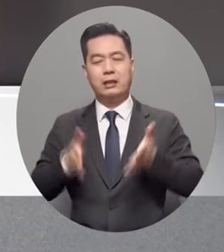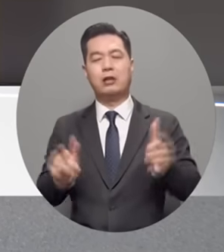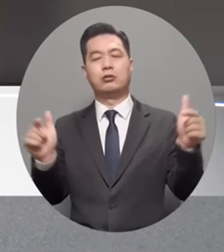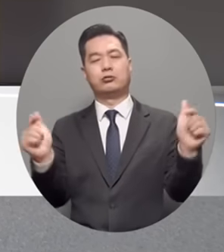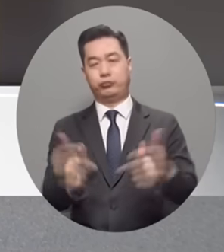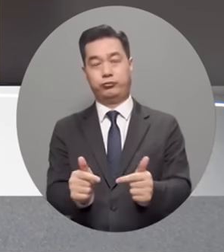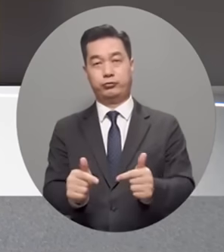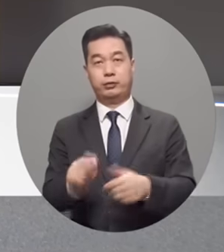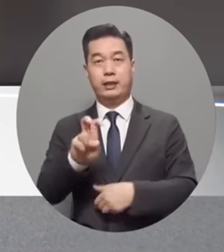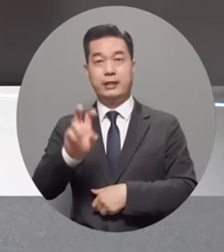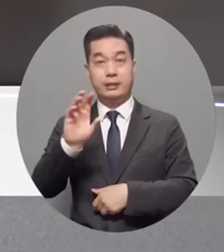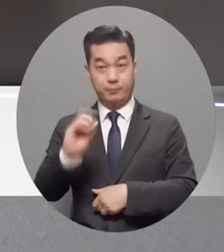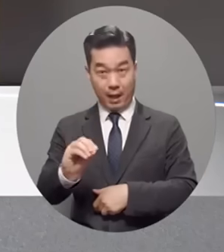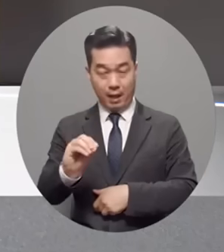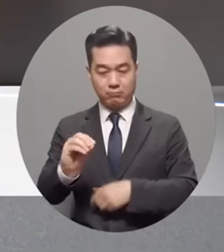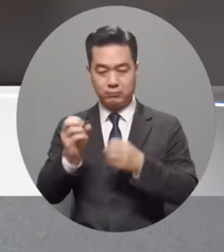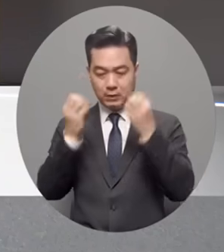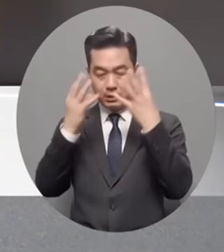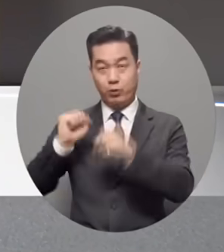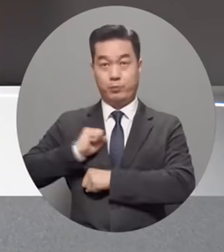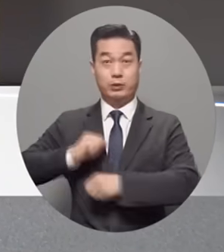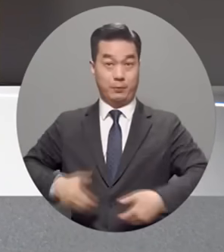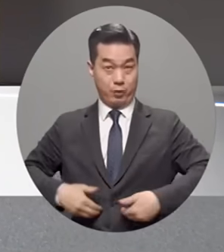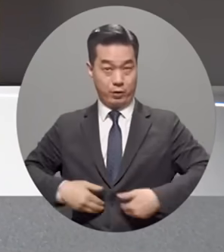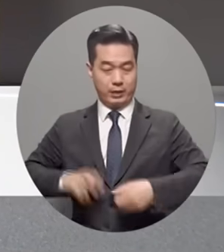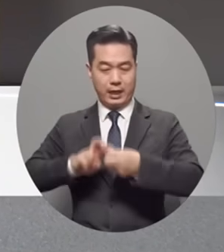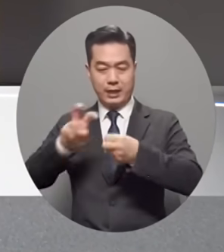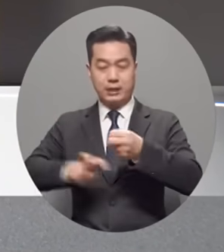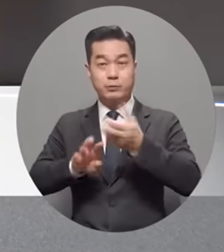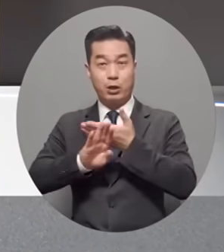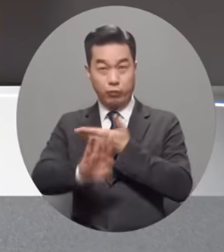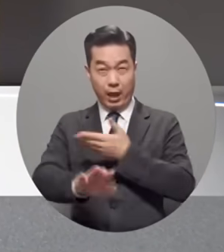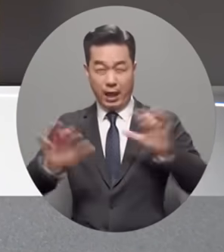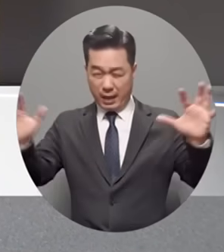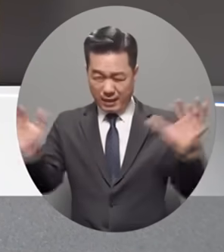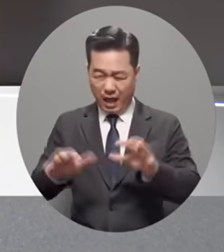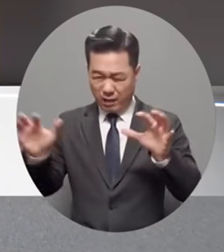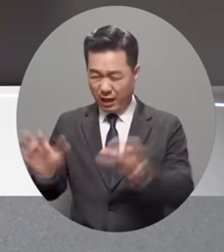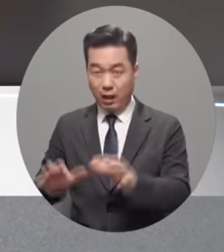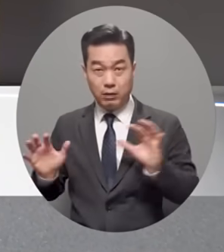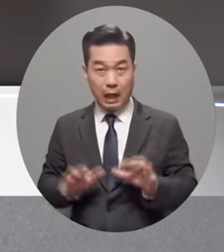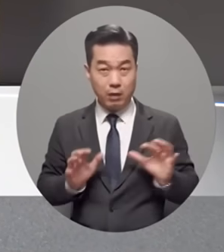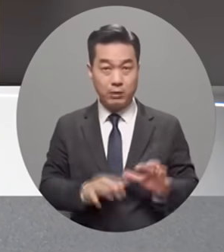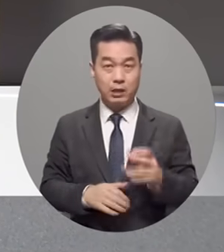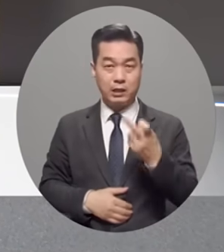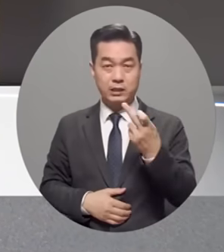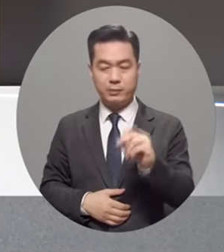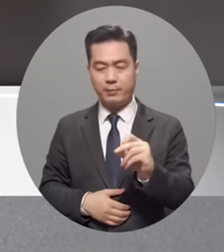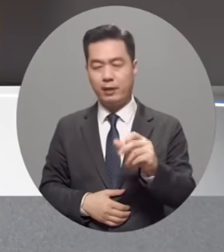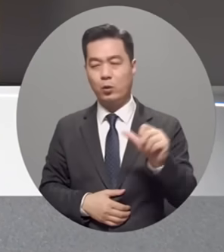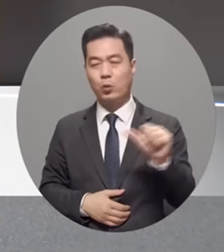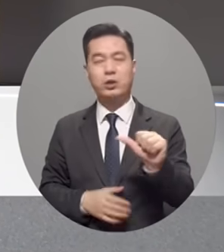명의 신규 병사가 필요한데 20년 뒤면 다 끌어모아도 입대할 사람이 12만 5천 명에 불과하다는